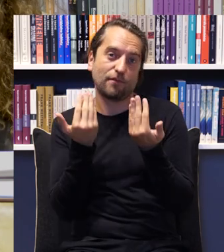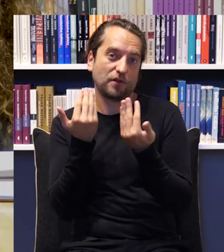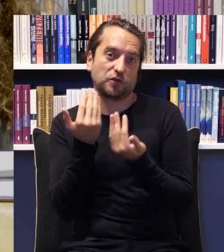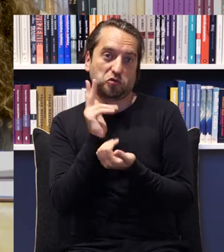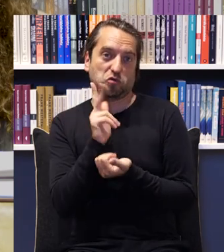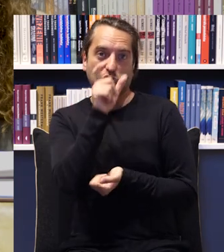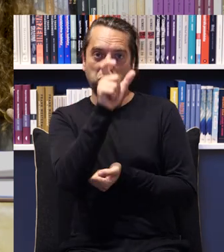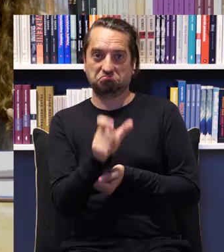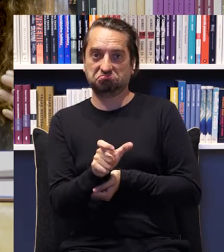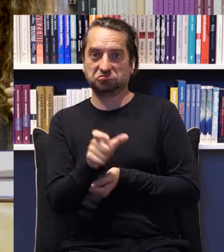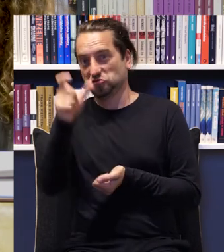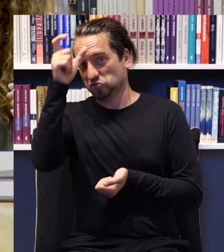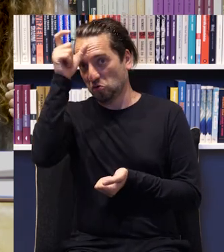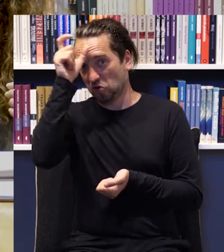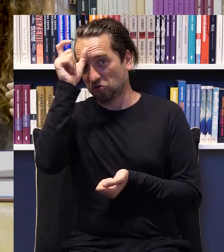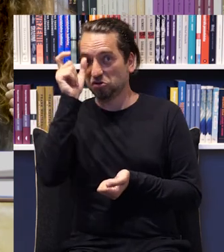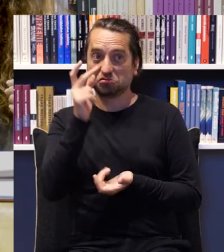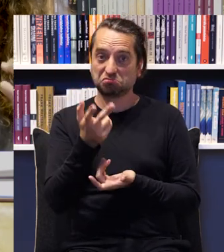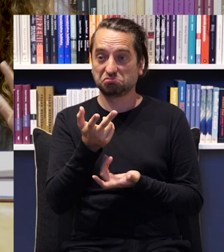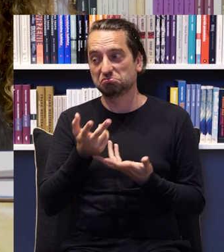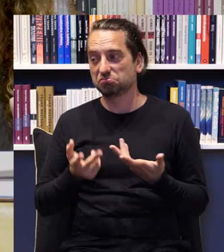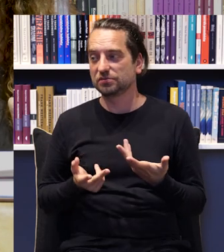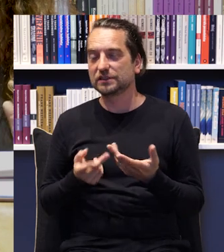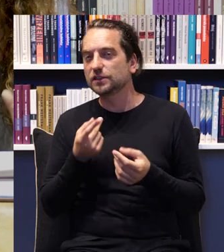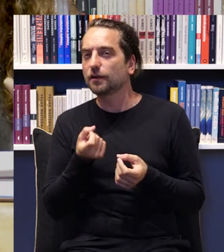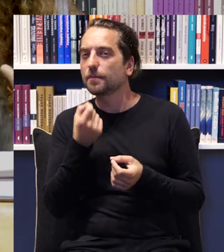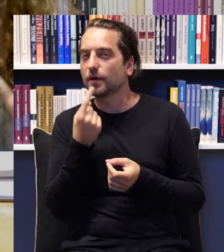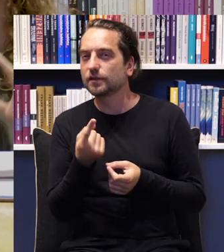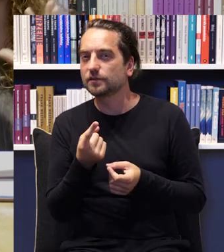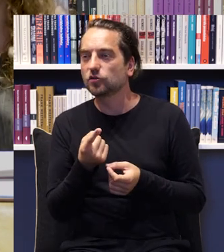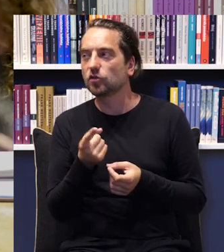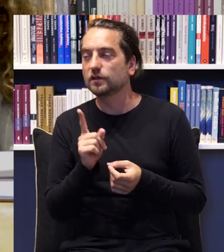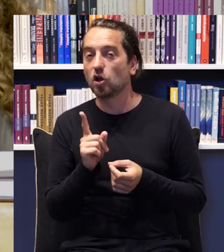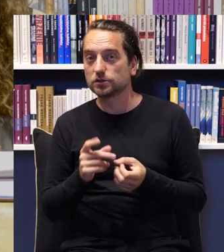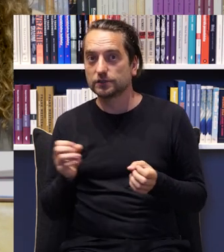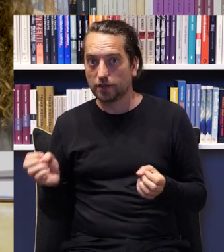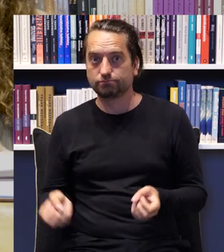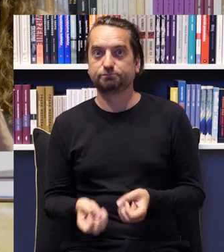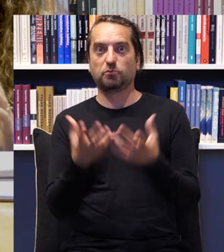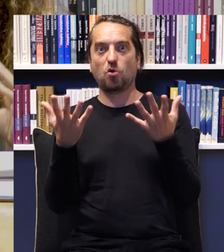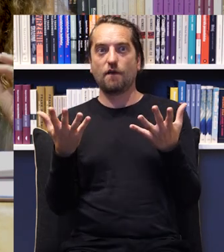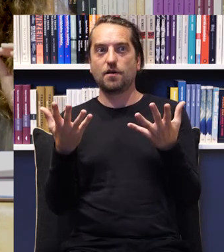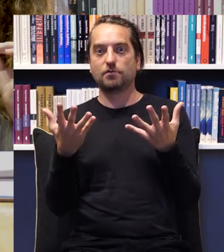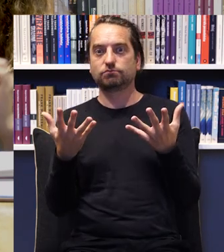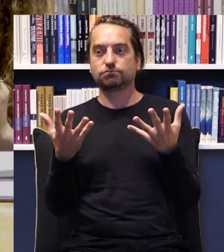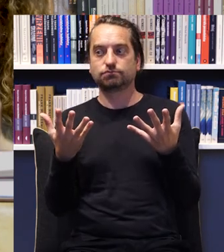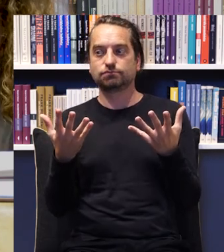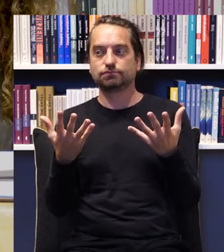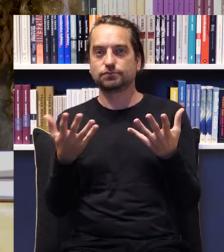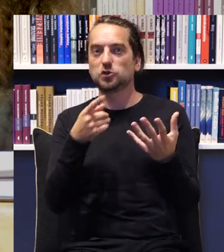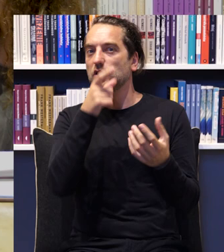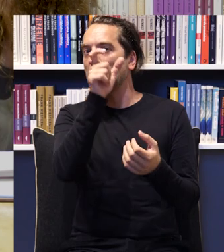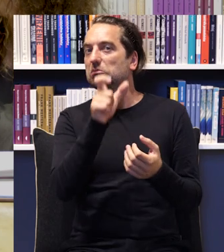co to za człowiek. Myślę, że mogę zdradzić, że on się w pewnym momencie pojawia. Co to